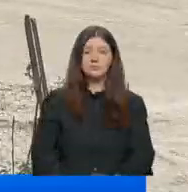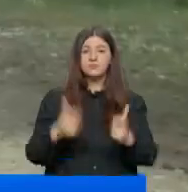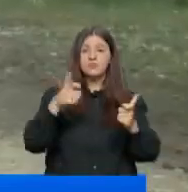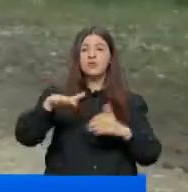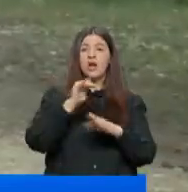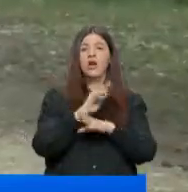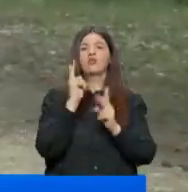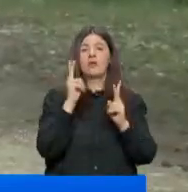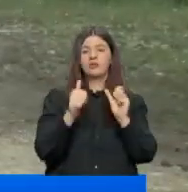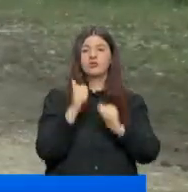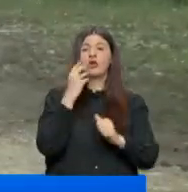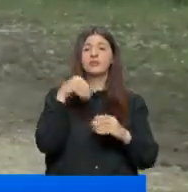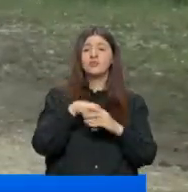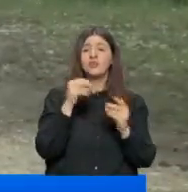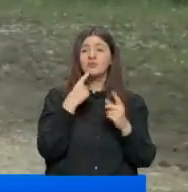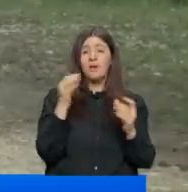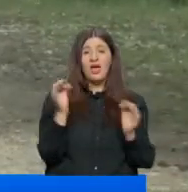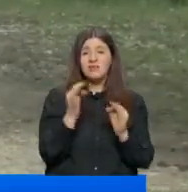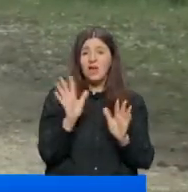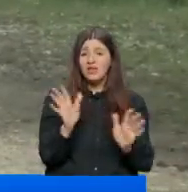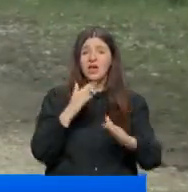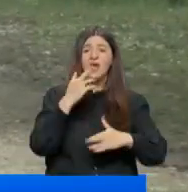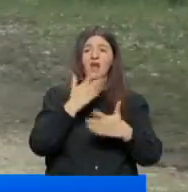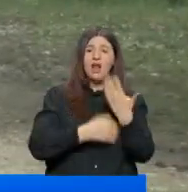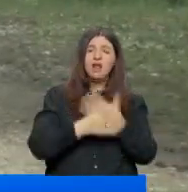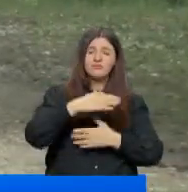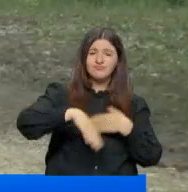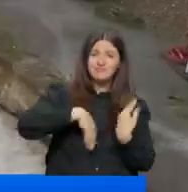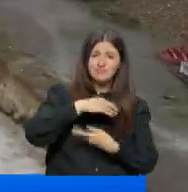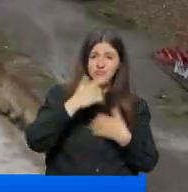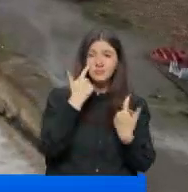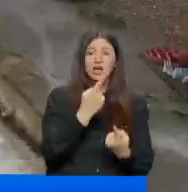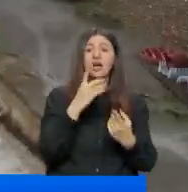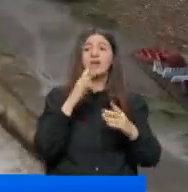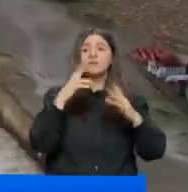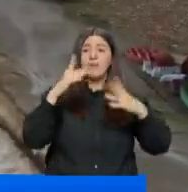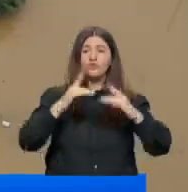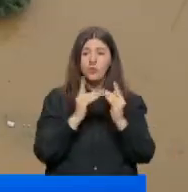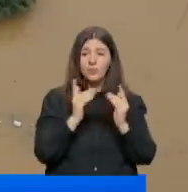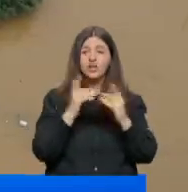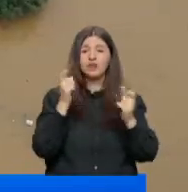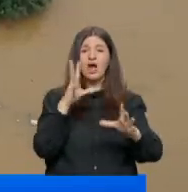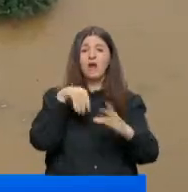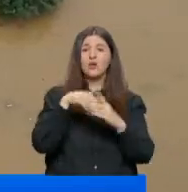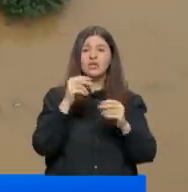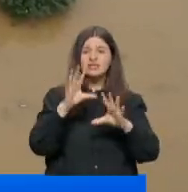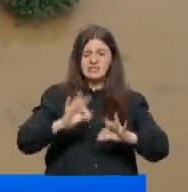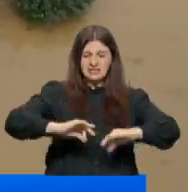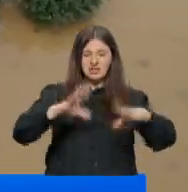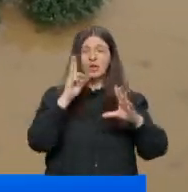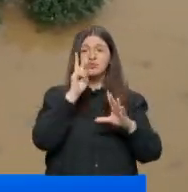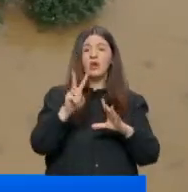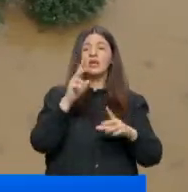Bölgede hayat normale döndü demek için henüz çok erken. Yaralar sarılmaya çalışılıyor. Yıkılan köprüleri, şehri kaplayan balçığı